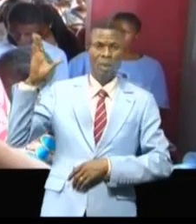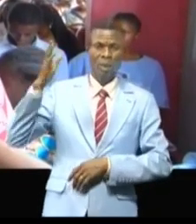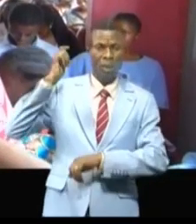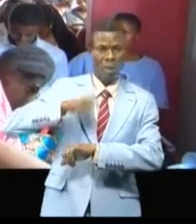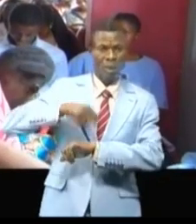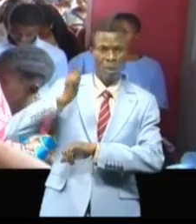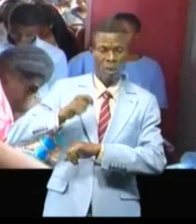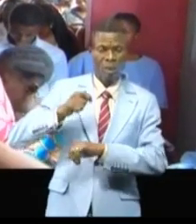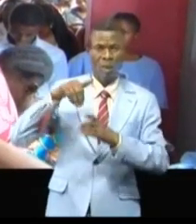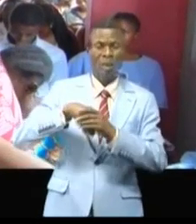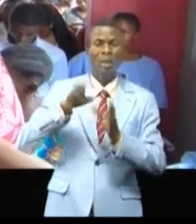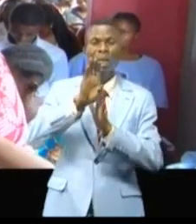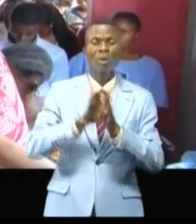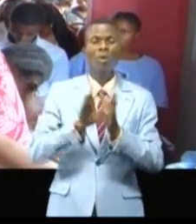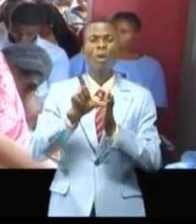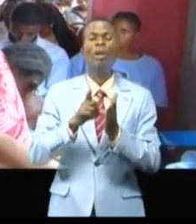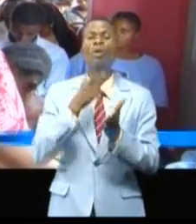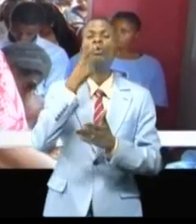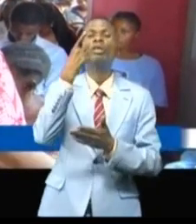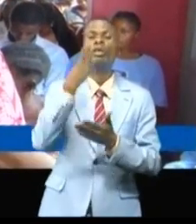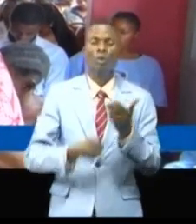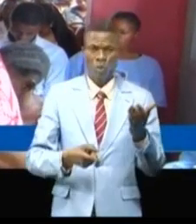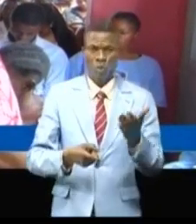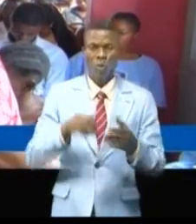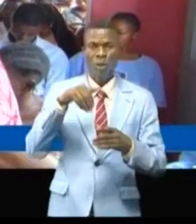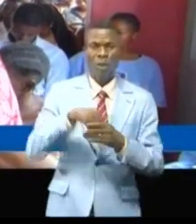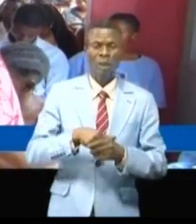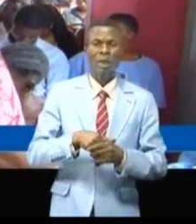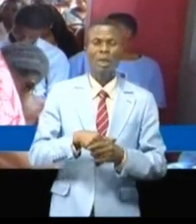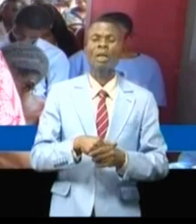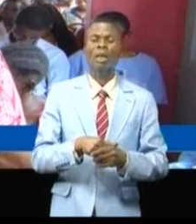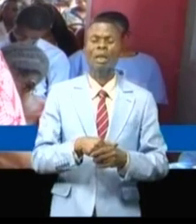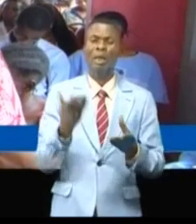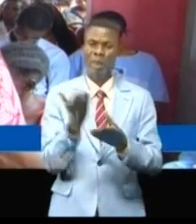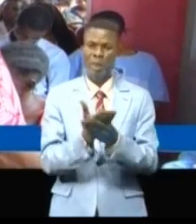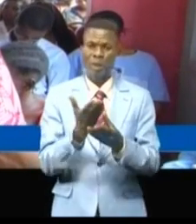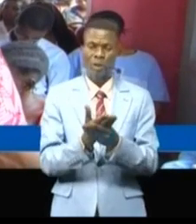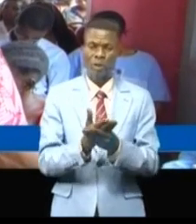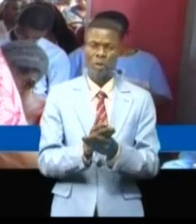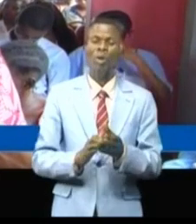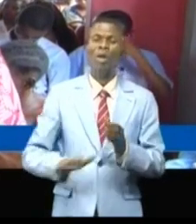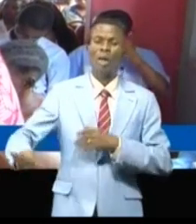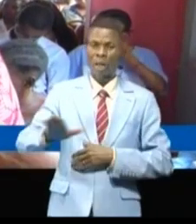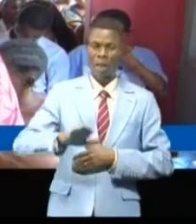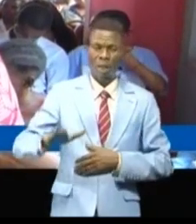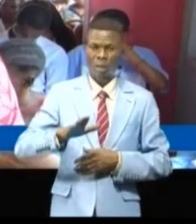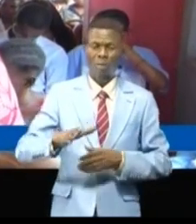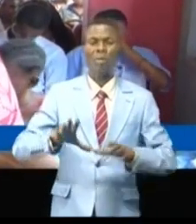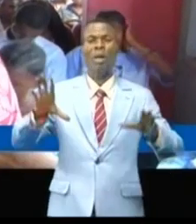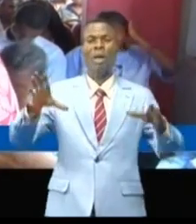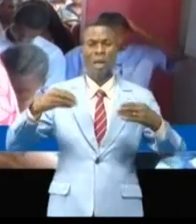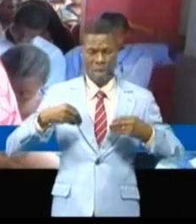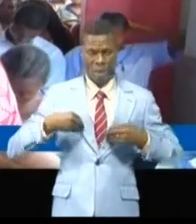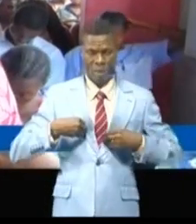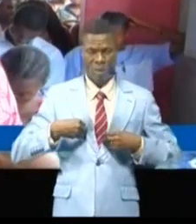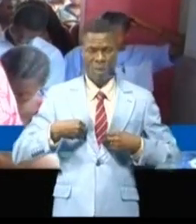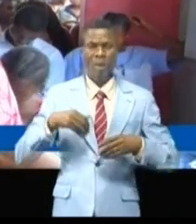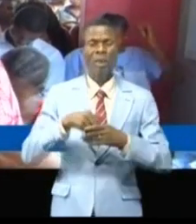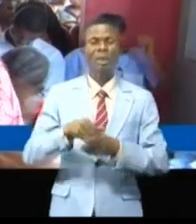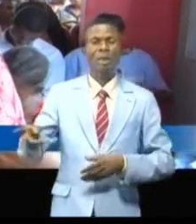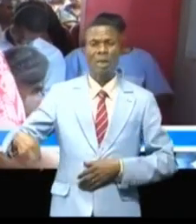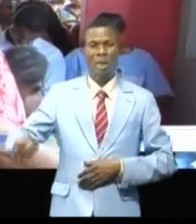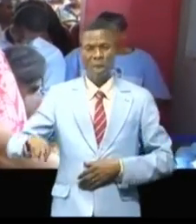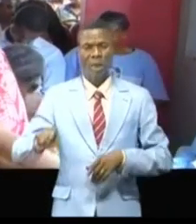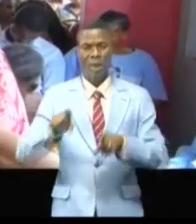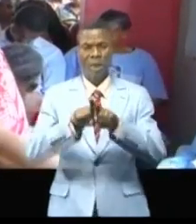notre constitution, au niveau des instruments que notre pays a ratifiés au niveau régional et